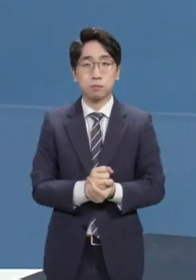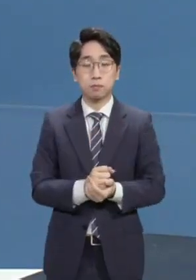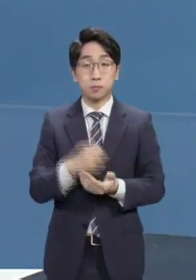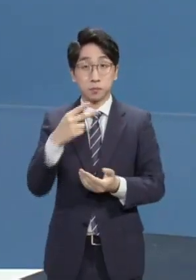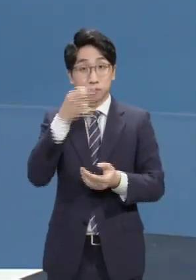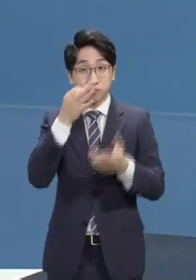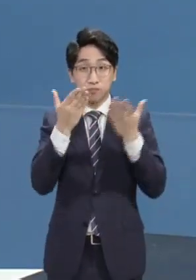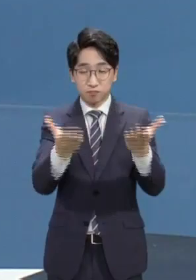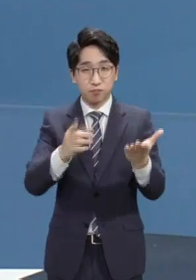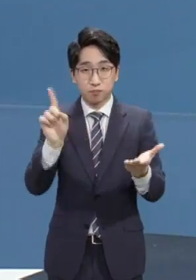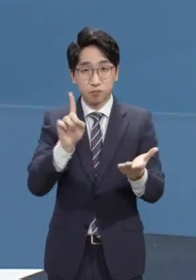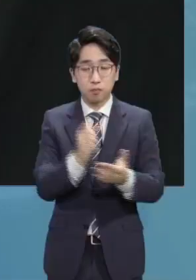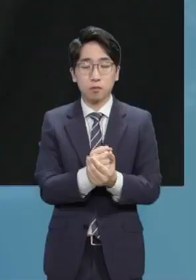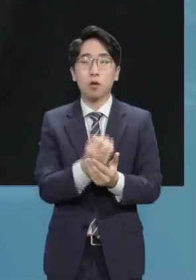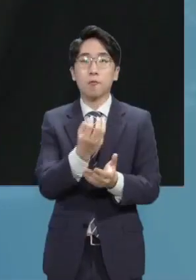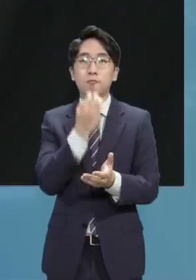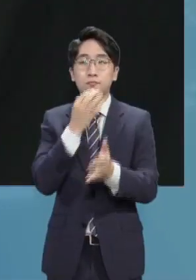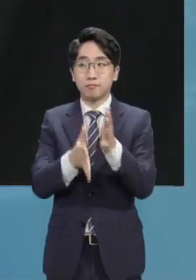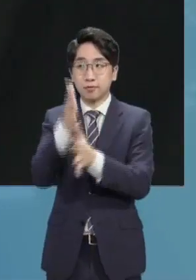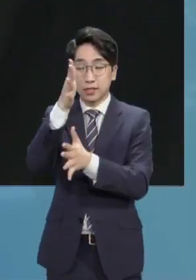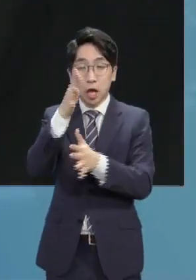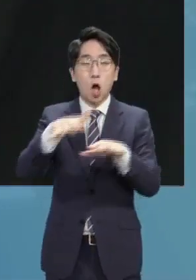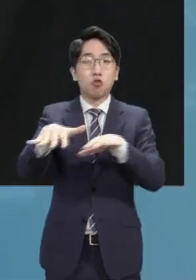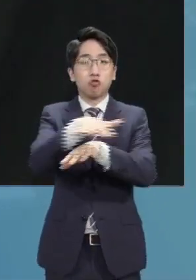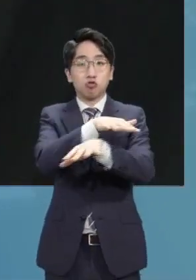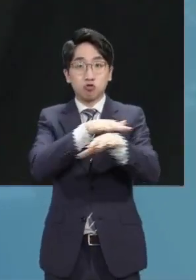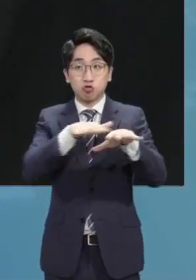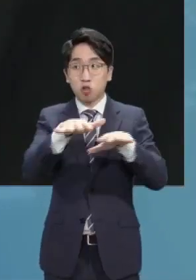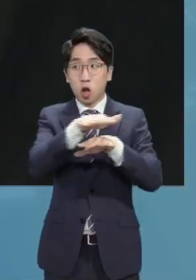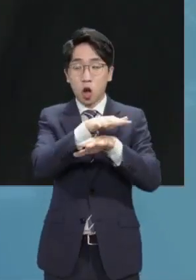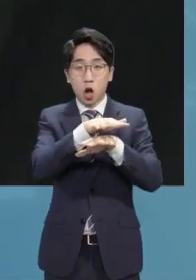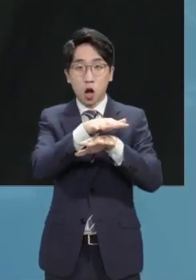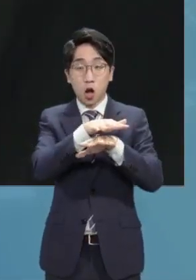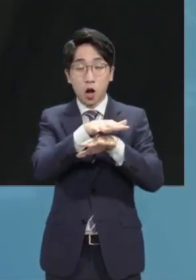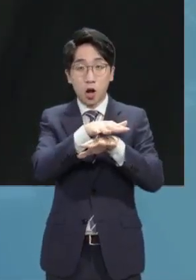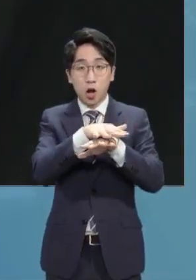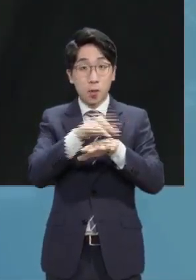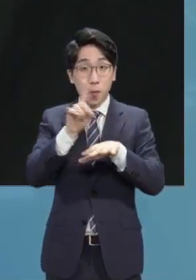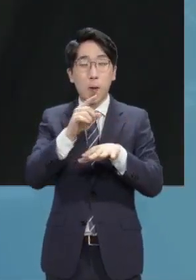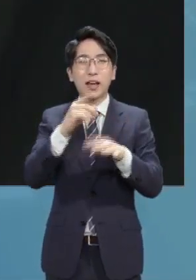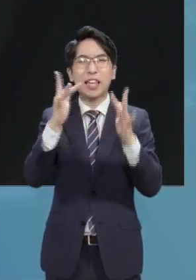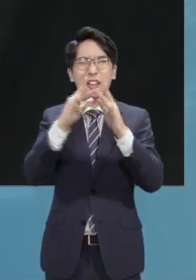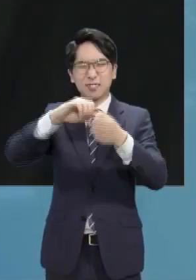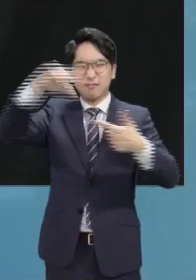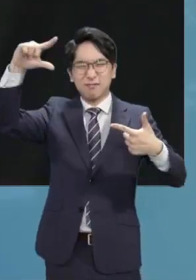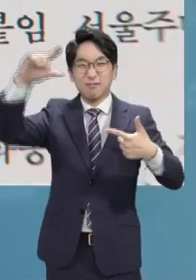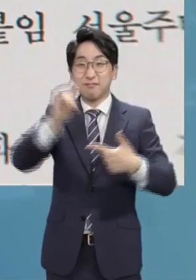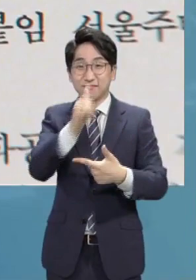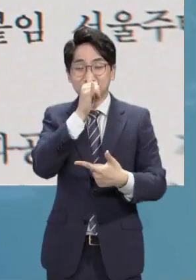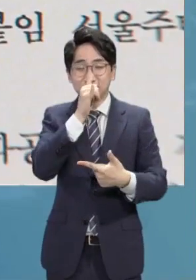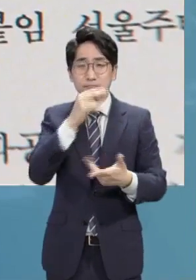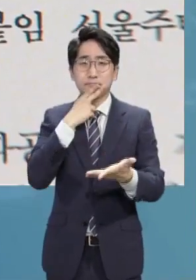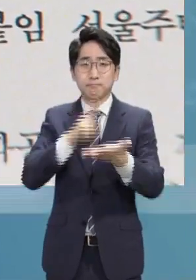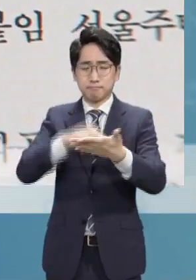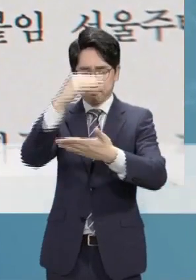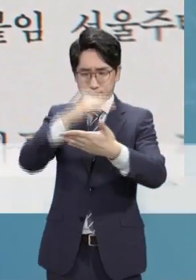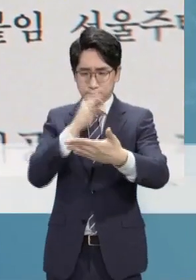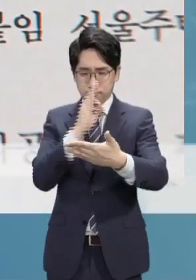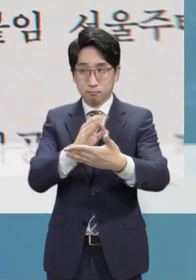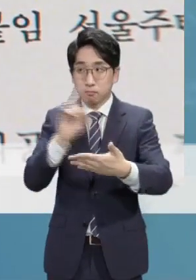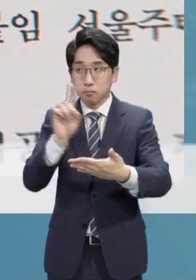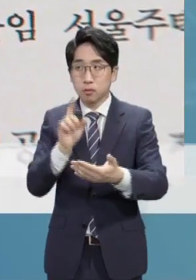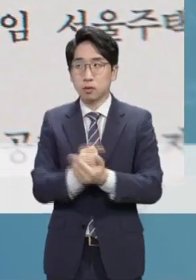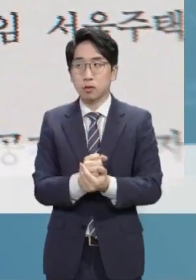텐데요 솔 씨가 운영하는 이 정보 소통 광자 홈페이지에 지난 22일 올라온 고문 입니다 제목만 봐도